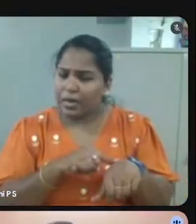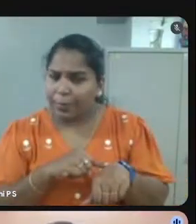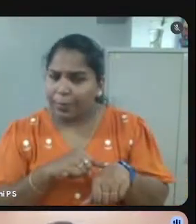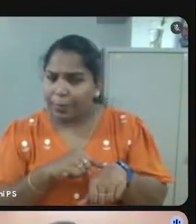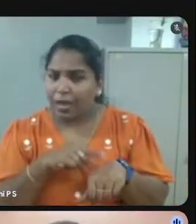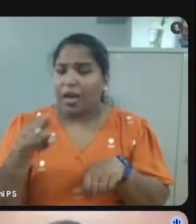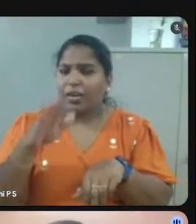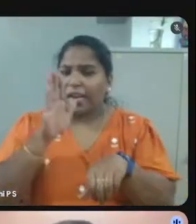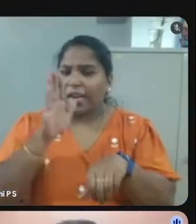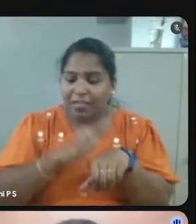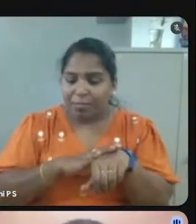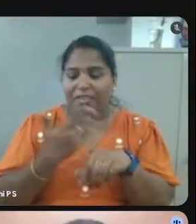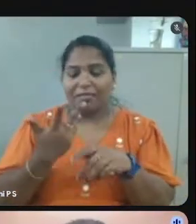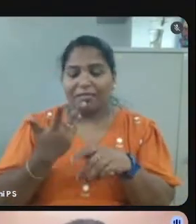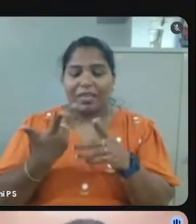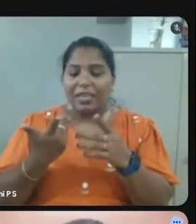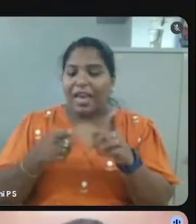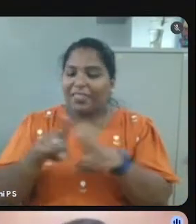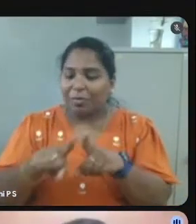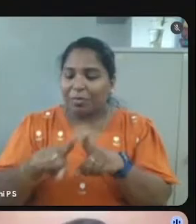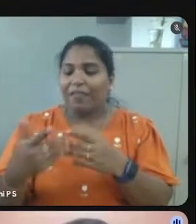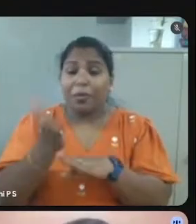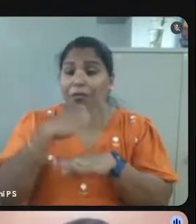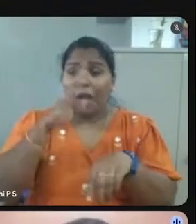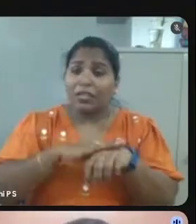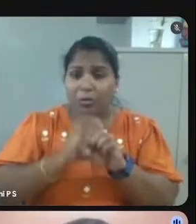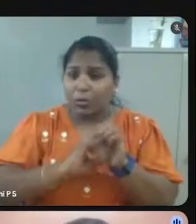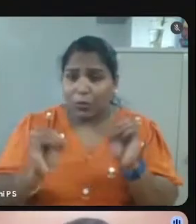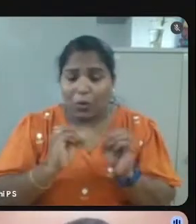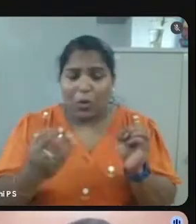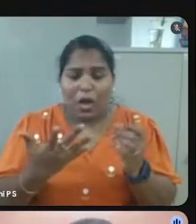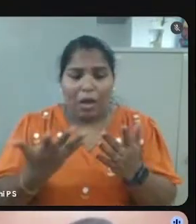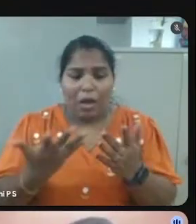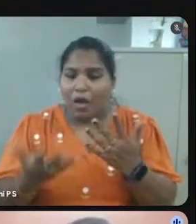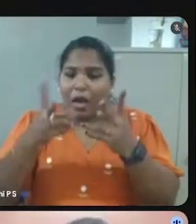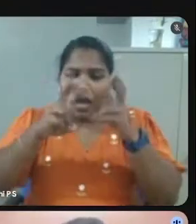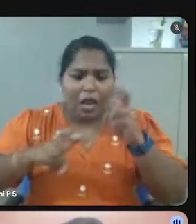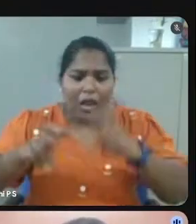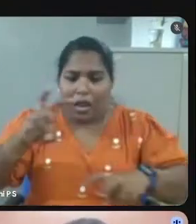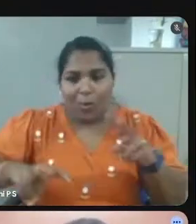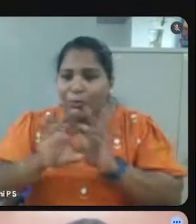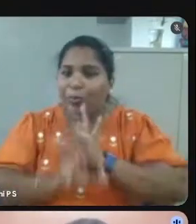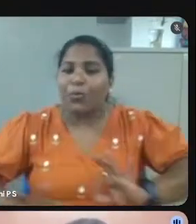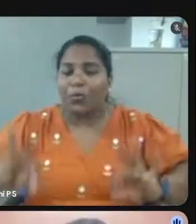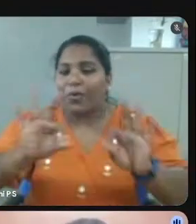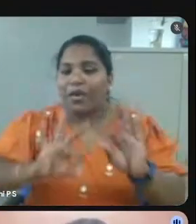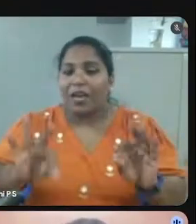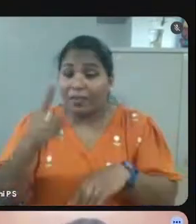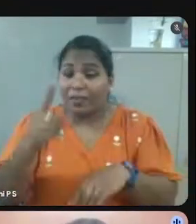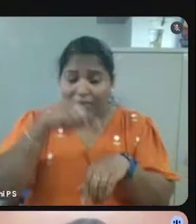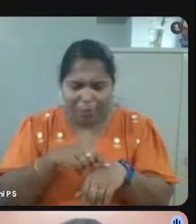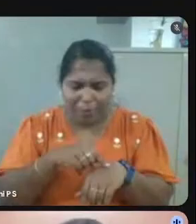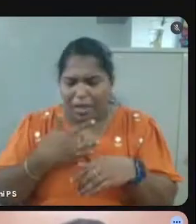എക്സ്പീരിയൻസും എക്സ്പ്ലോറേഷൻസും ഇല്ലാത്ത കാര്യത്തോട് ഇമീഡിയറ്റ് എക്സ്പീരിയൻസ് ആകുമ്പോൾ അവർക്ക് അധികമായിട്ട് തോന്നും. അത്രയേ ഉള്ളൂ. ഇതൊരു നോർമൽ